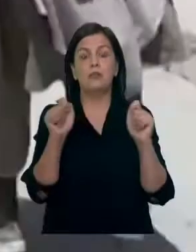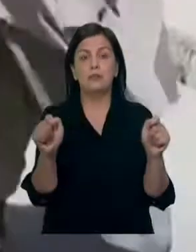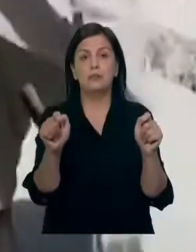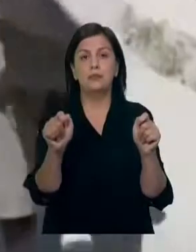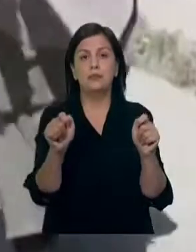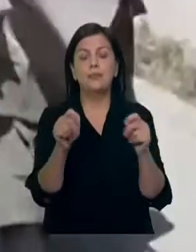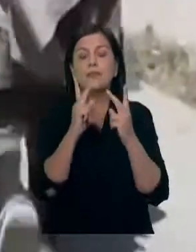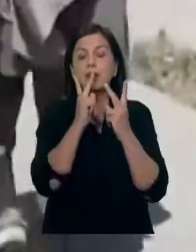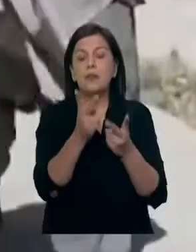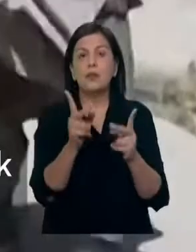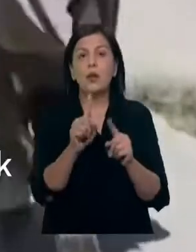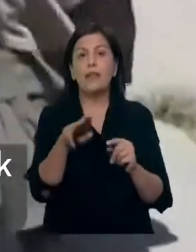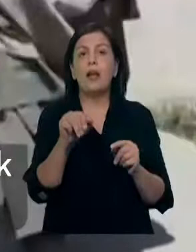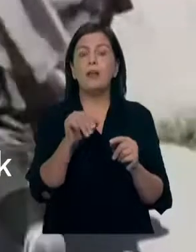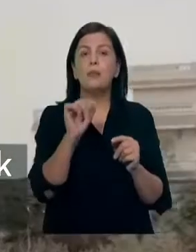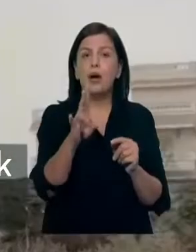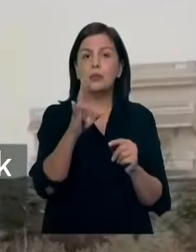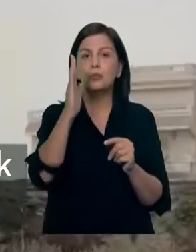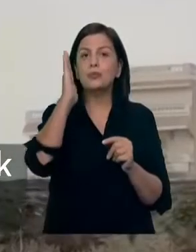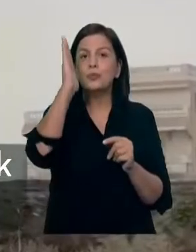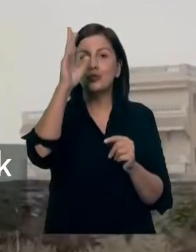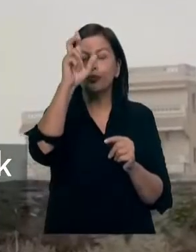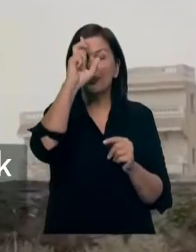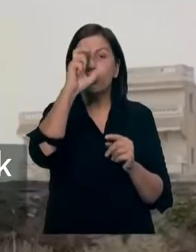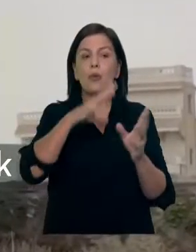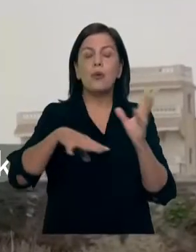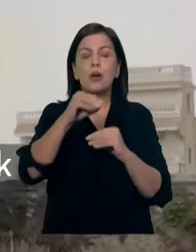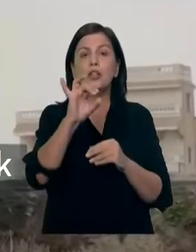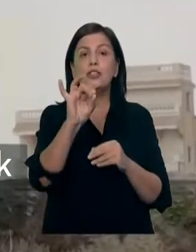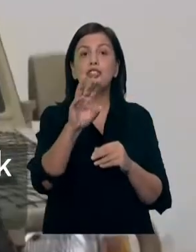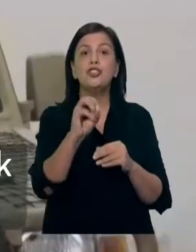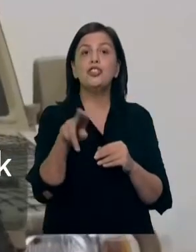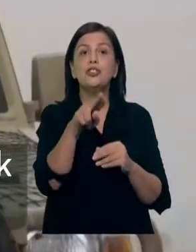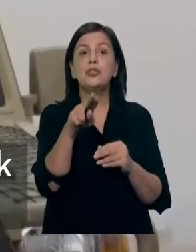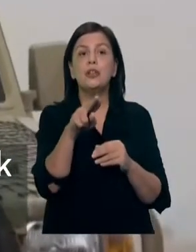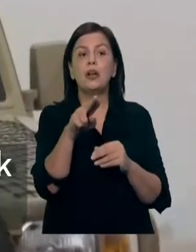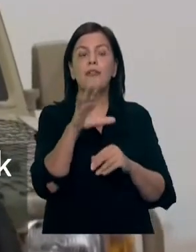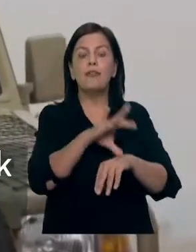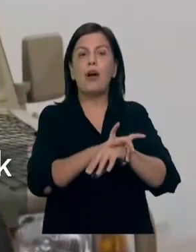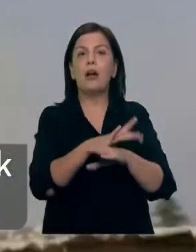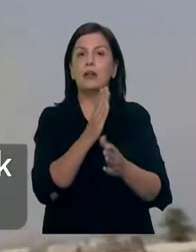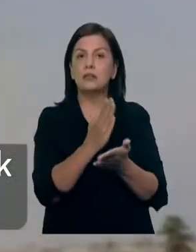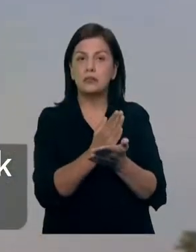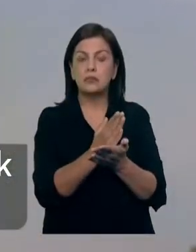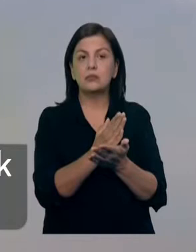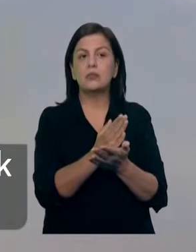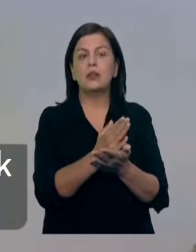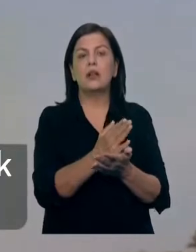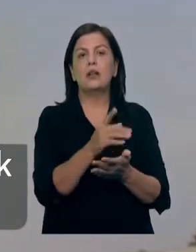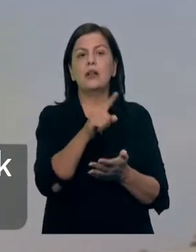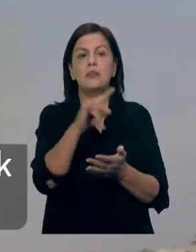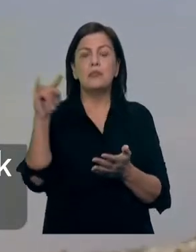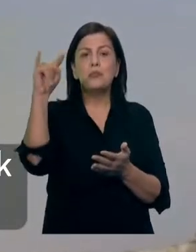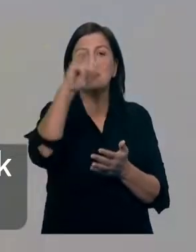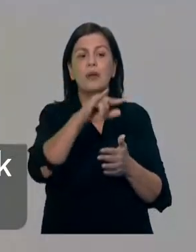Talibanın Əfqanistandakı gələcəyindən danışarkən IŞİD faktorunu da gözdən qaçırmaq olmaz. Həmid Qərzayı beynəlxalq hava limanında